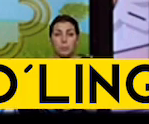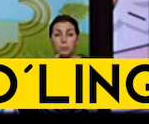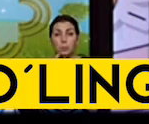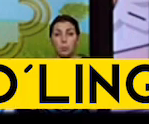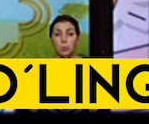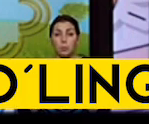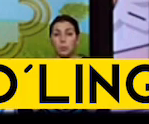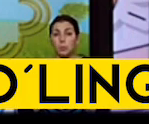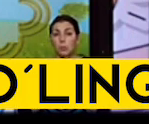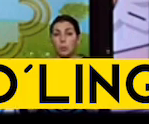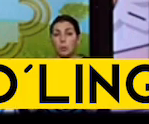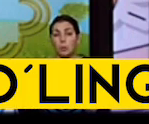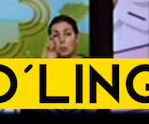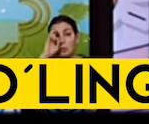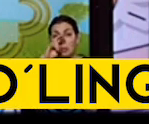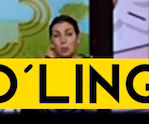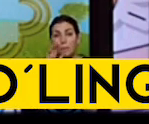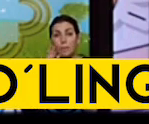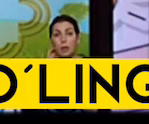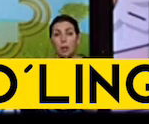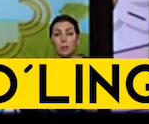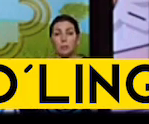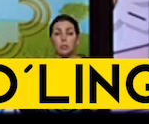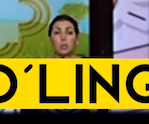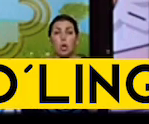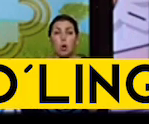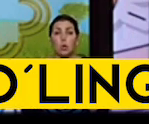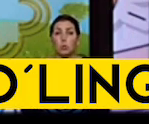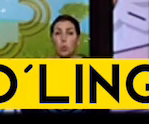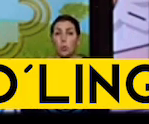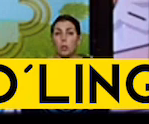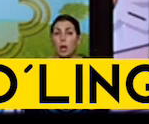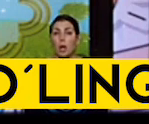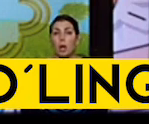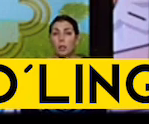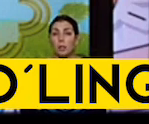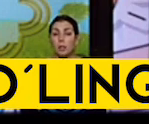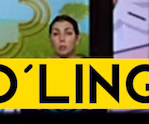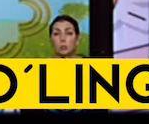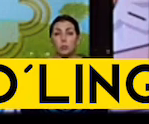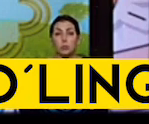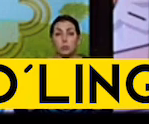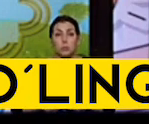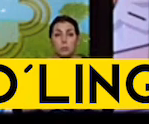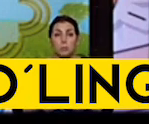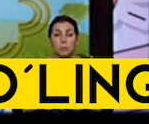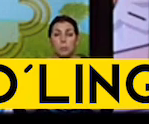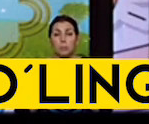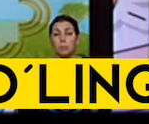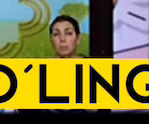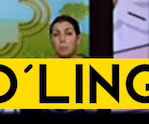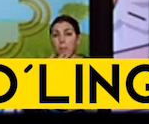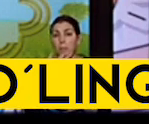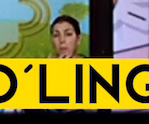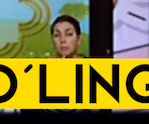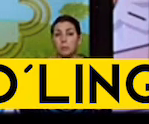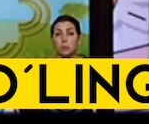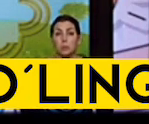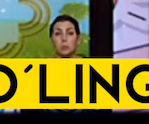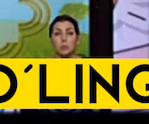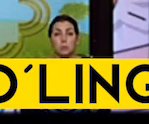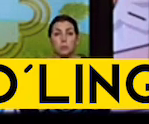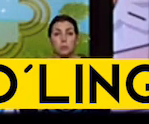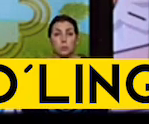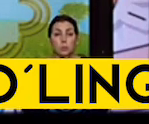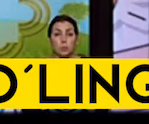ko'raylikchi? Yo'q, davlat dehqonning uyida ahillik va inoqlik bo'lgani uchun ularnikida yana